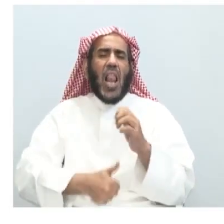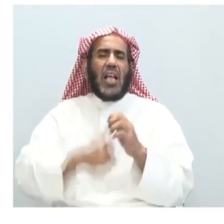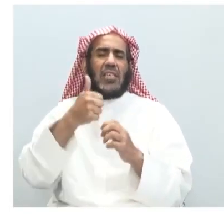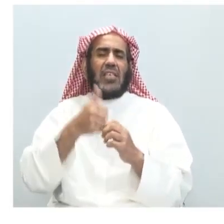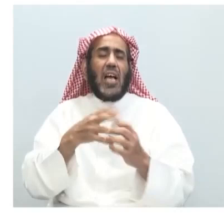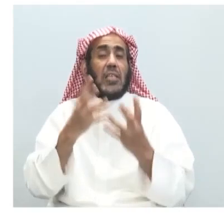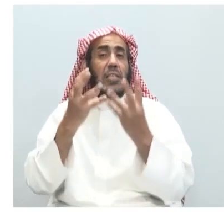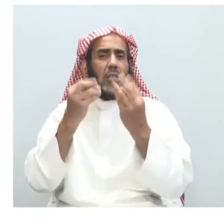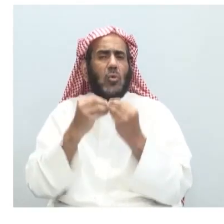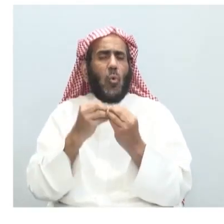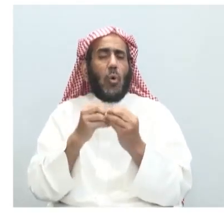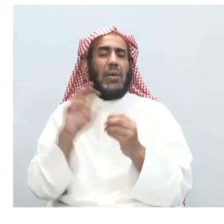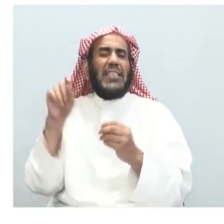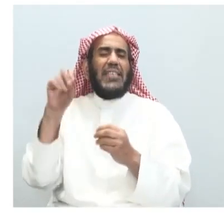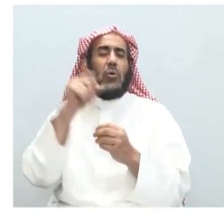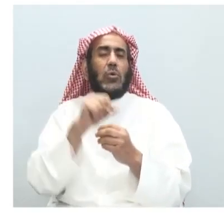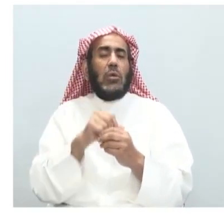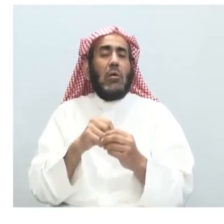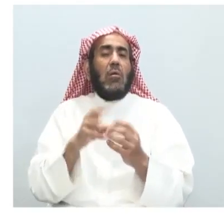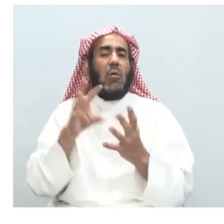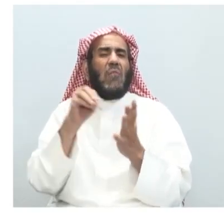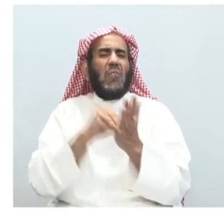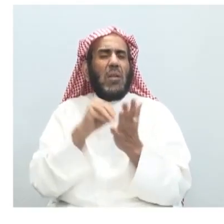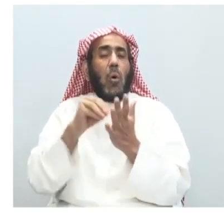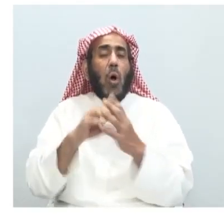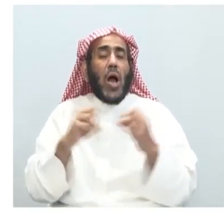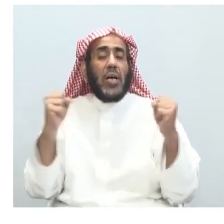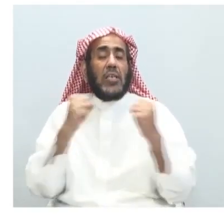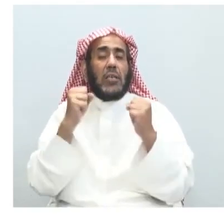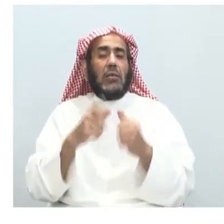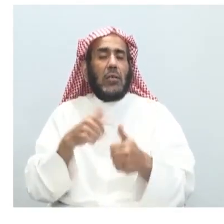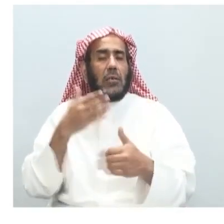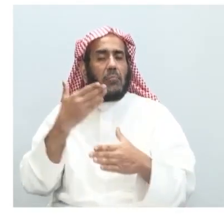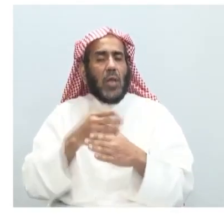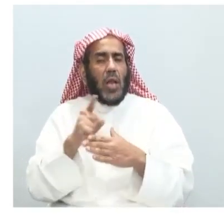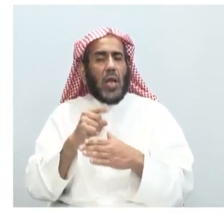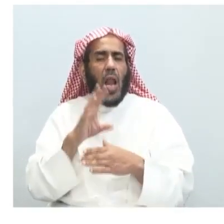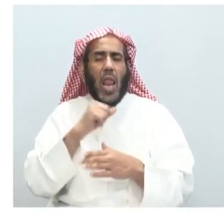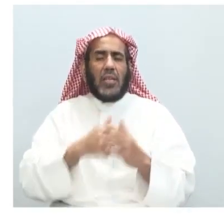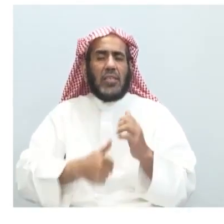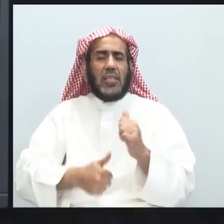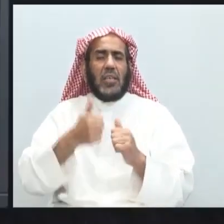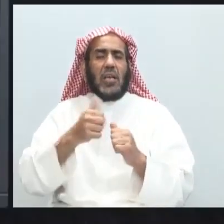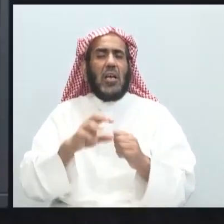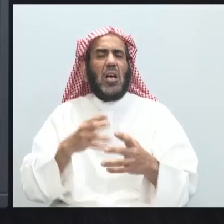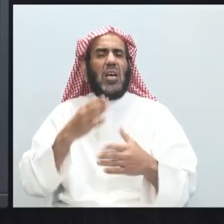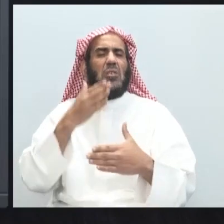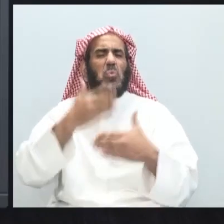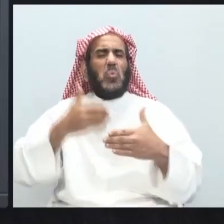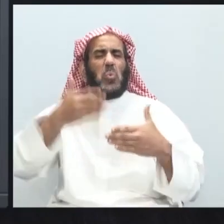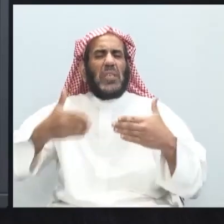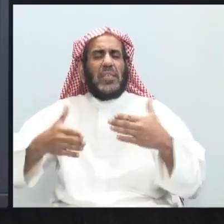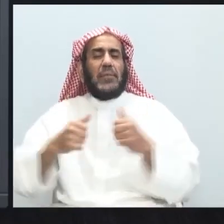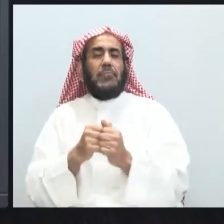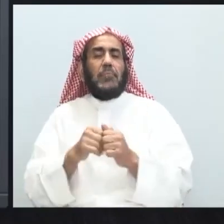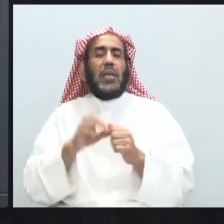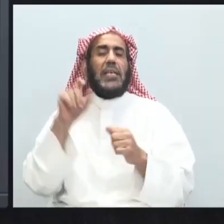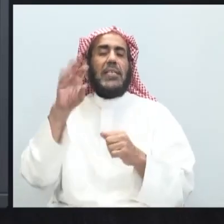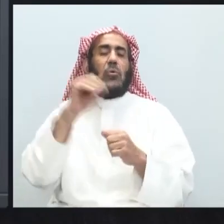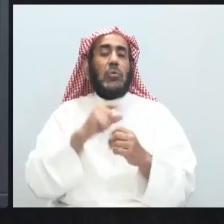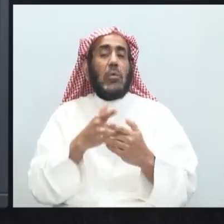ان تستوعب السيليلوز في المواقع النشطه بذلك لا تستطيع ان تكسر ماذا